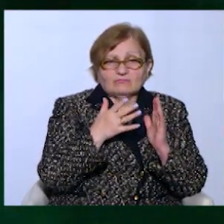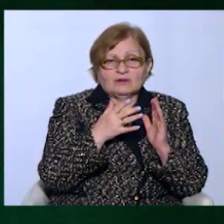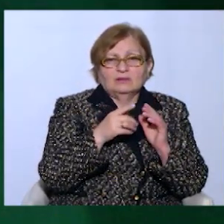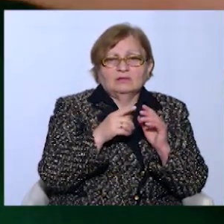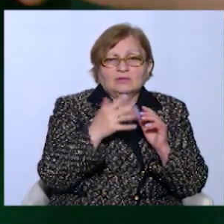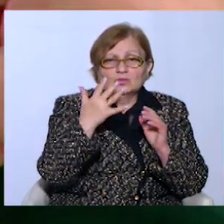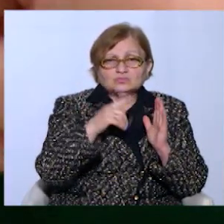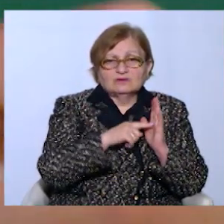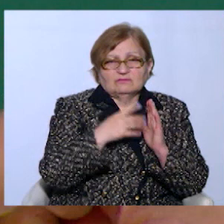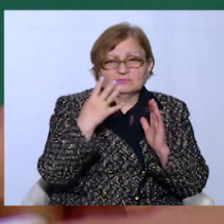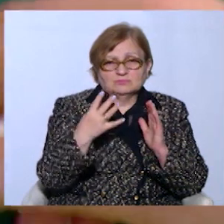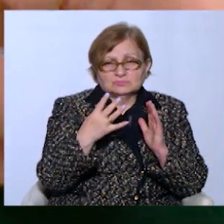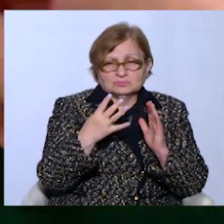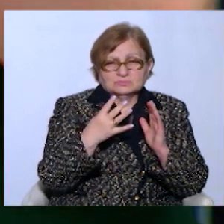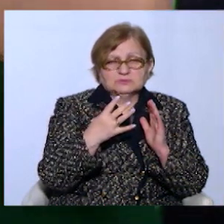4-ზე